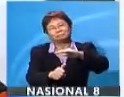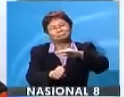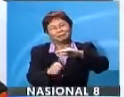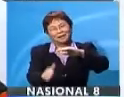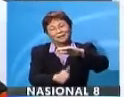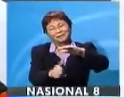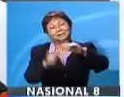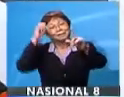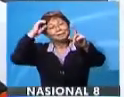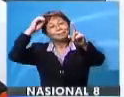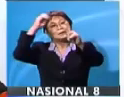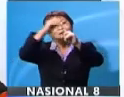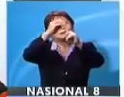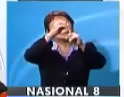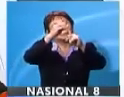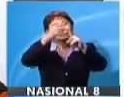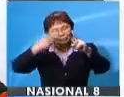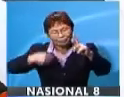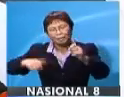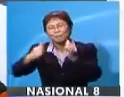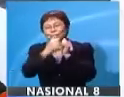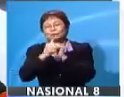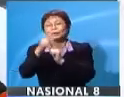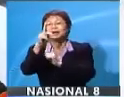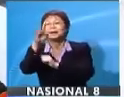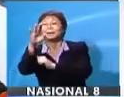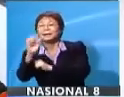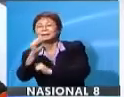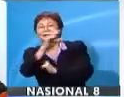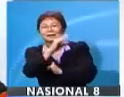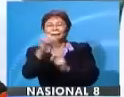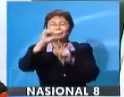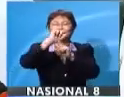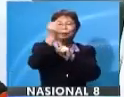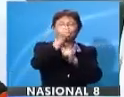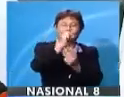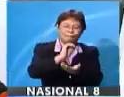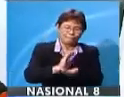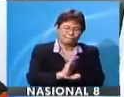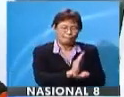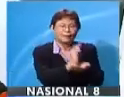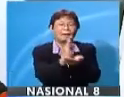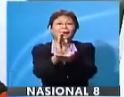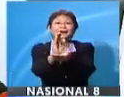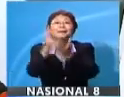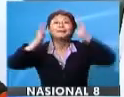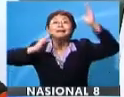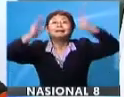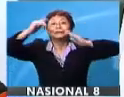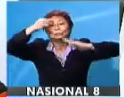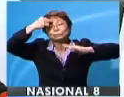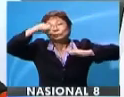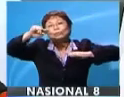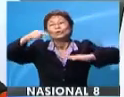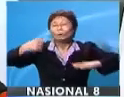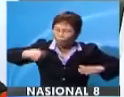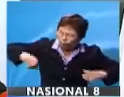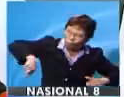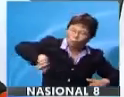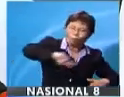matlamat bersama Kementerian Belia dan Sukan dan juga Persatuan Pelayaran Malaysia untuk